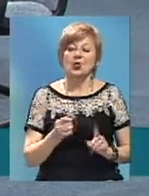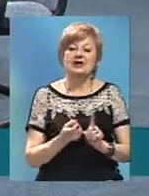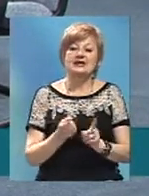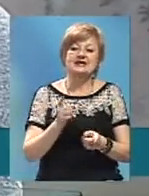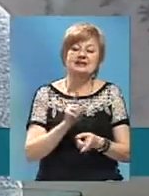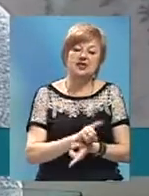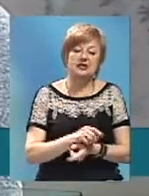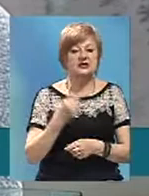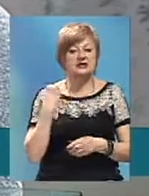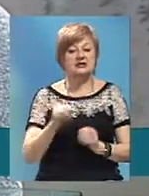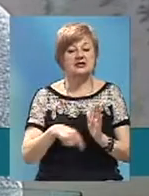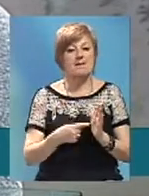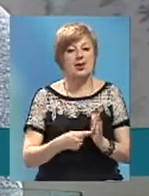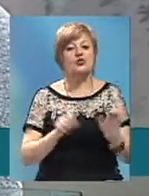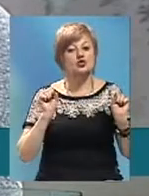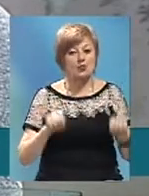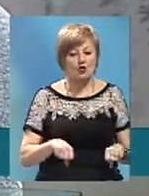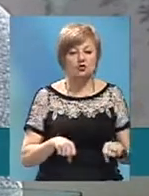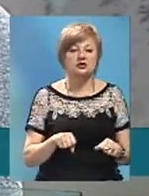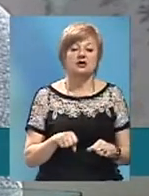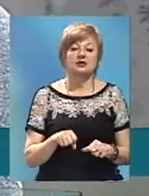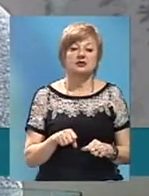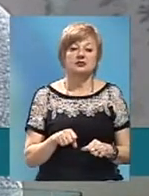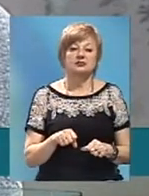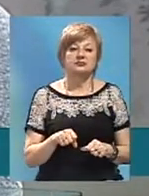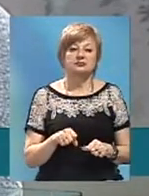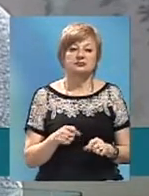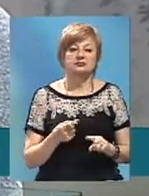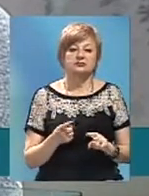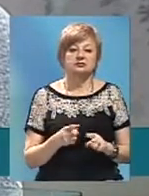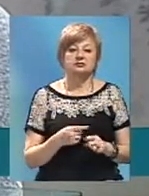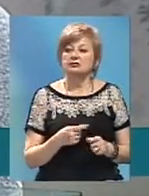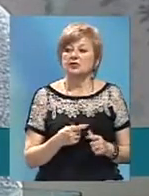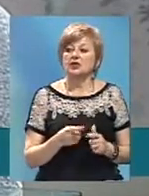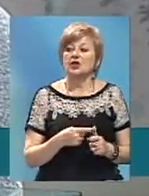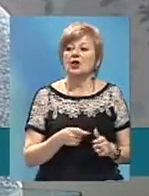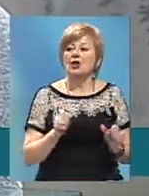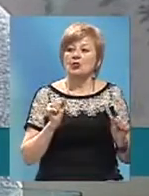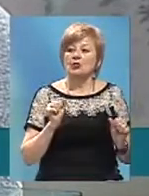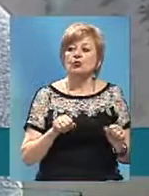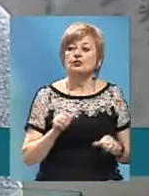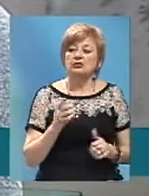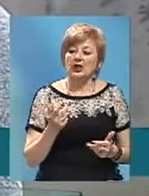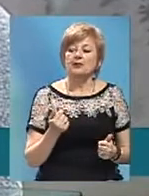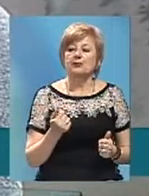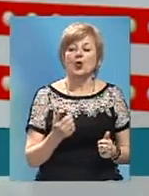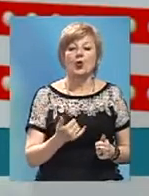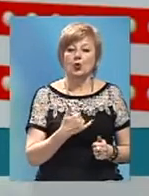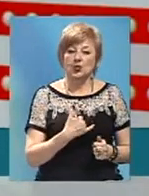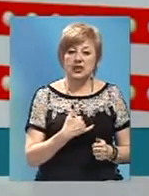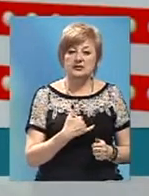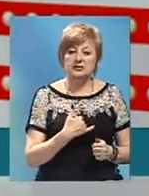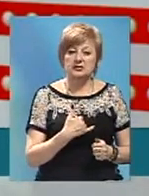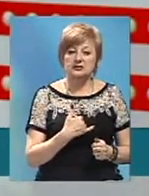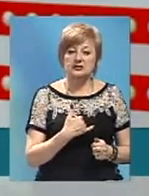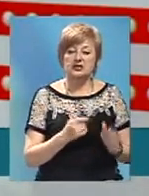змінити Запоріжжя можна чи узких круг слишком далекі від народу? Ну, може, не дуже далекі, але узкий круг. Тобто у нас